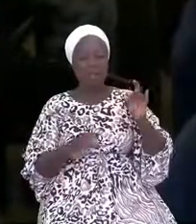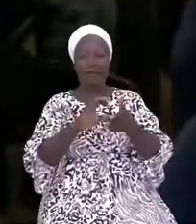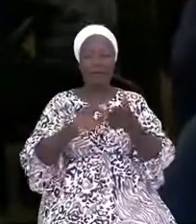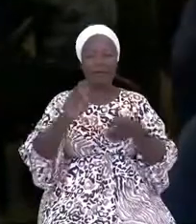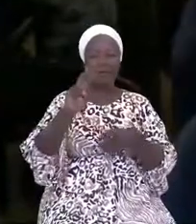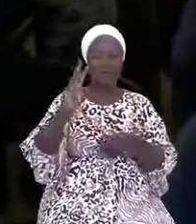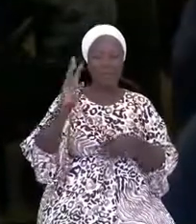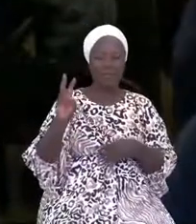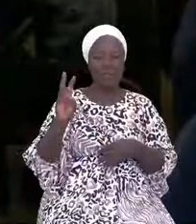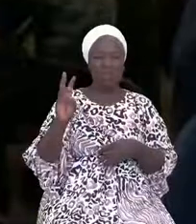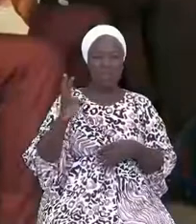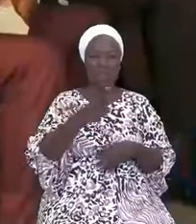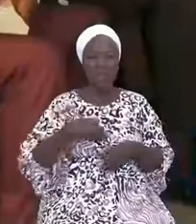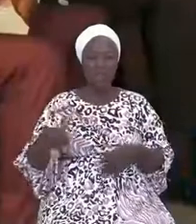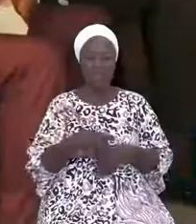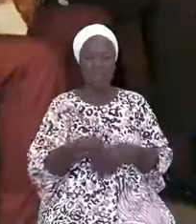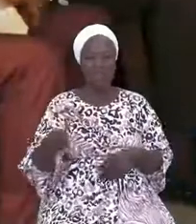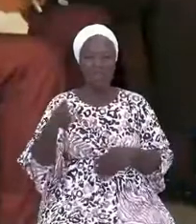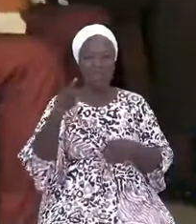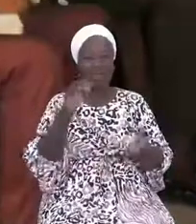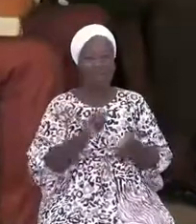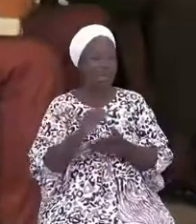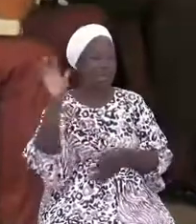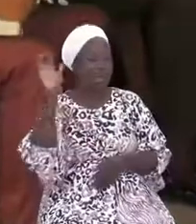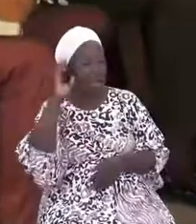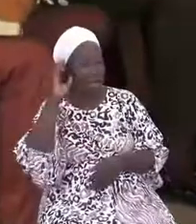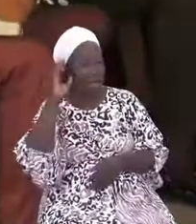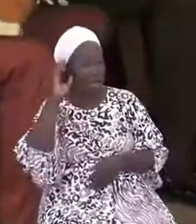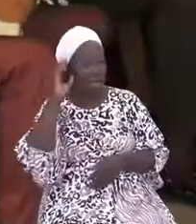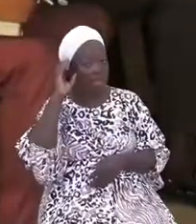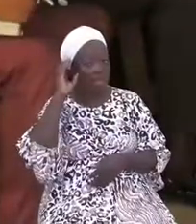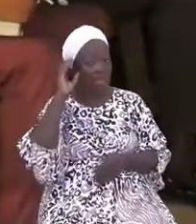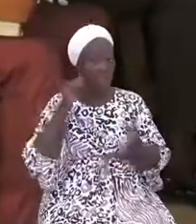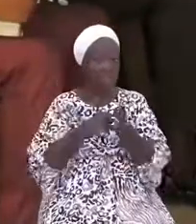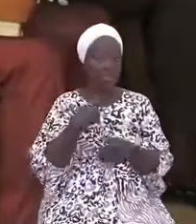26. Luc 18, 26.